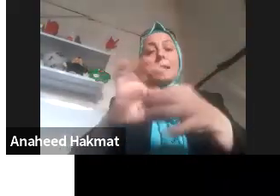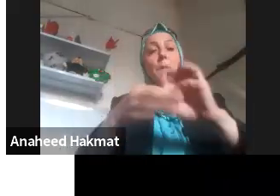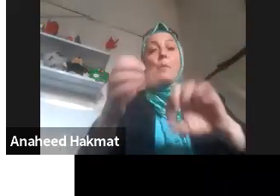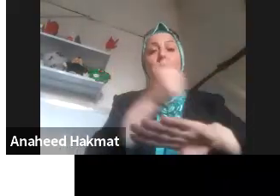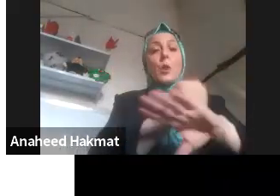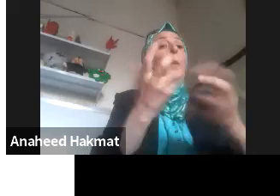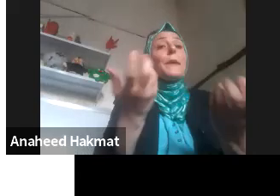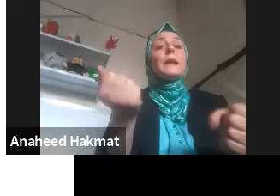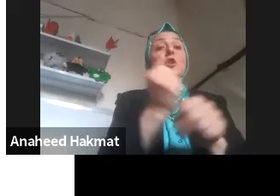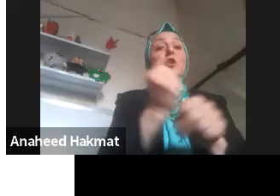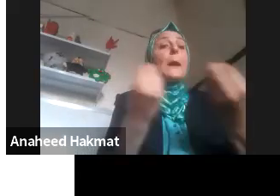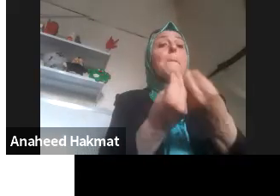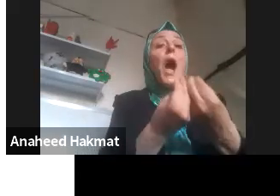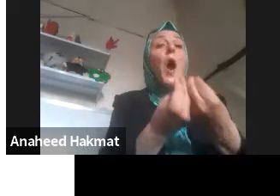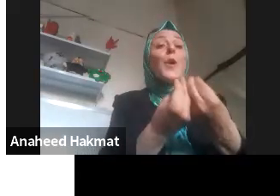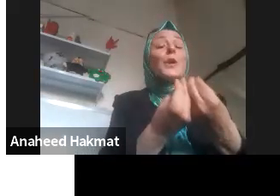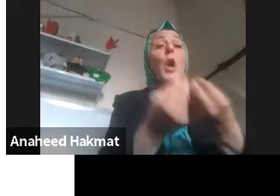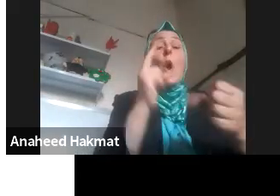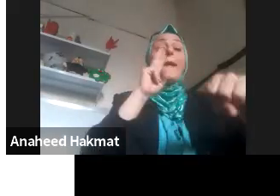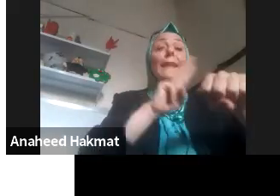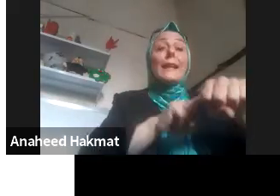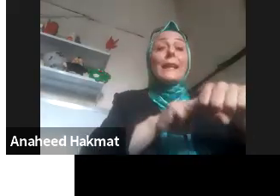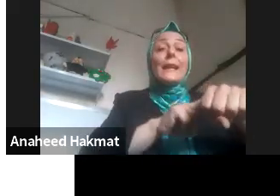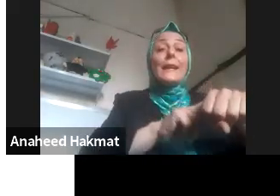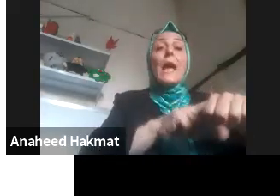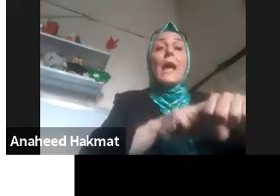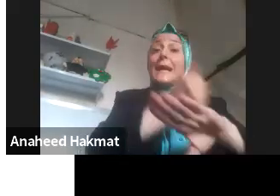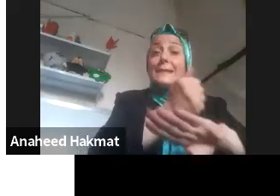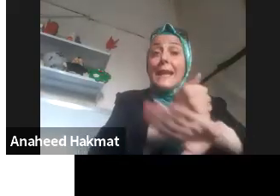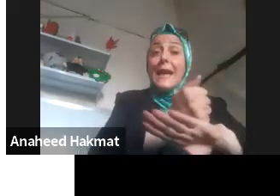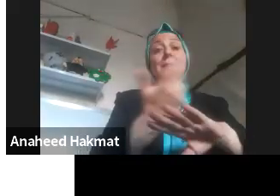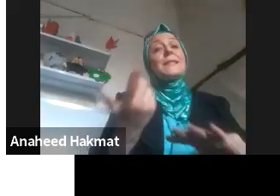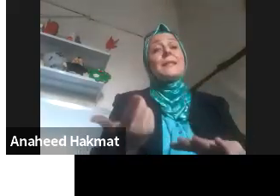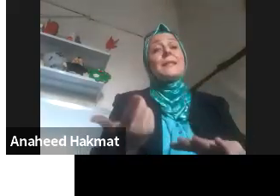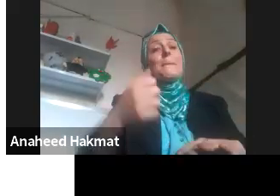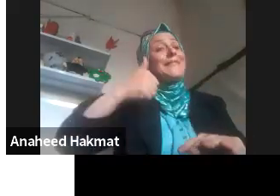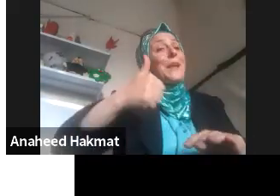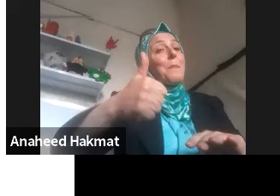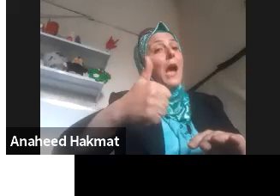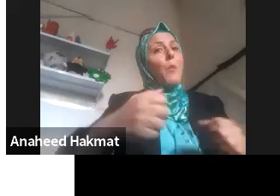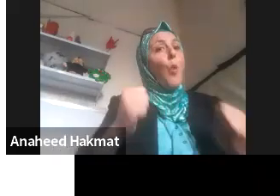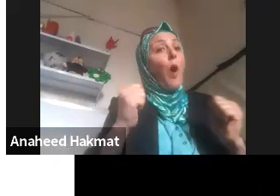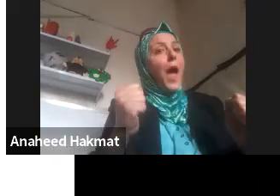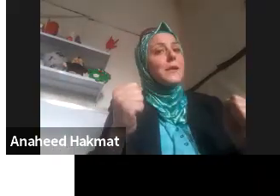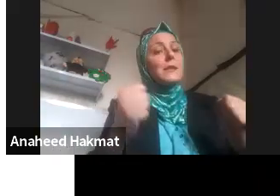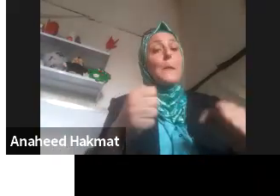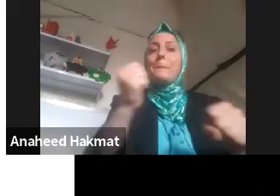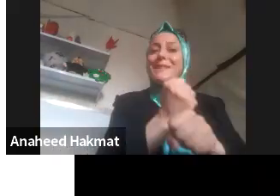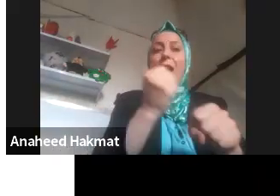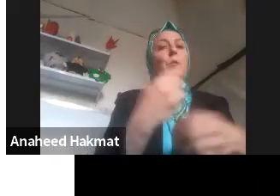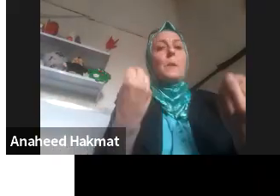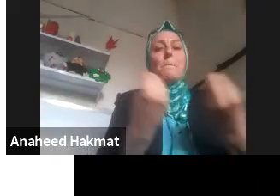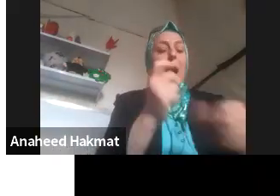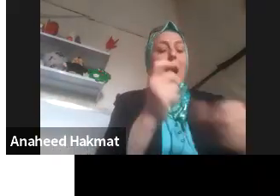معها. دليل ممكن يعتمد بشكل جيد وصلب للتعامل مع الفترة